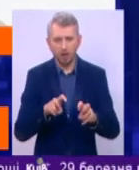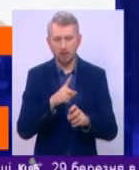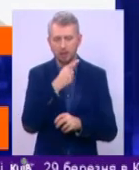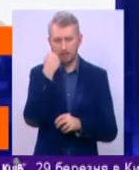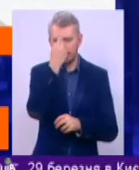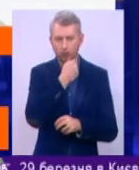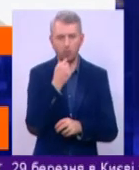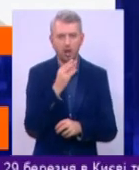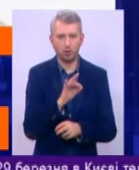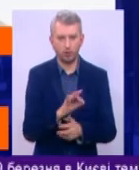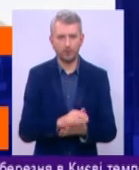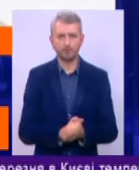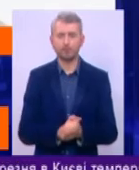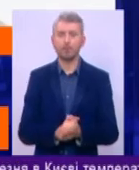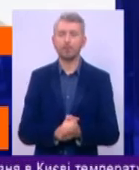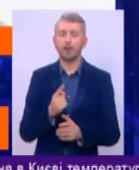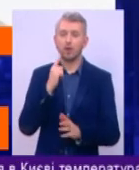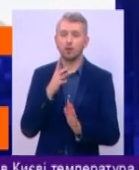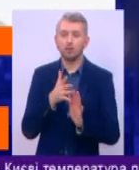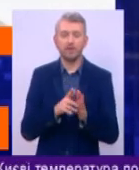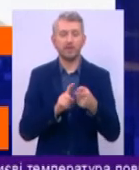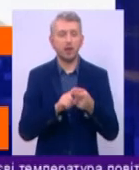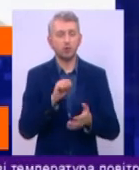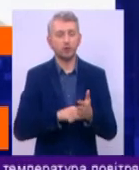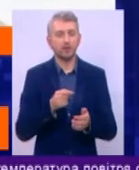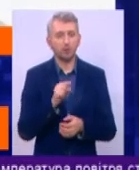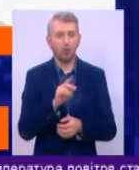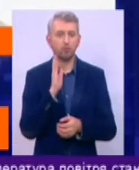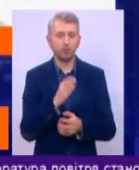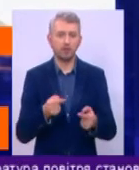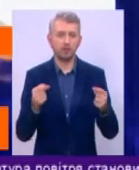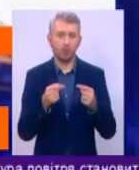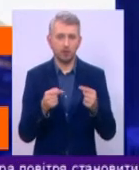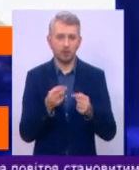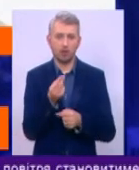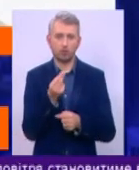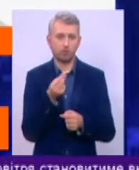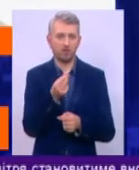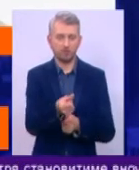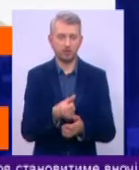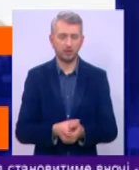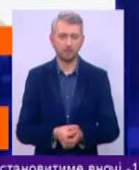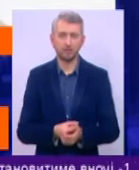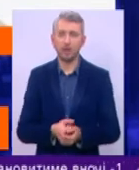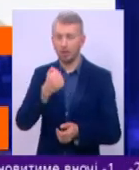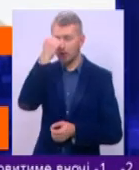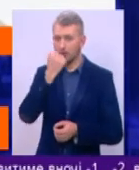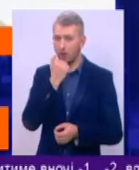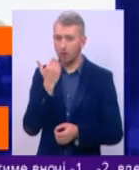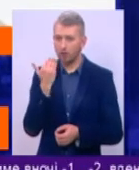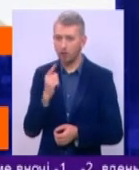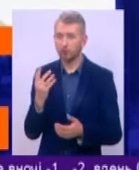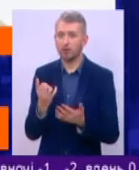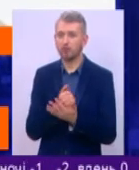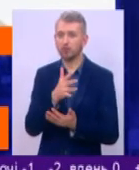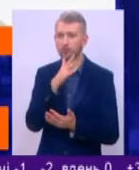індивідуально. Ось що я зрозуміло. Пане, від цього буде і відповідна сума виплати. Пане Андрію, дякую вам, що